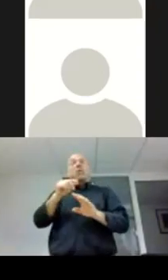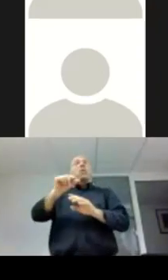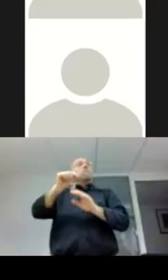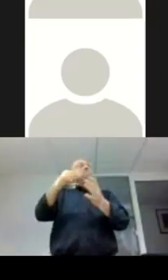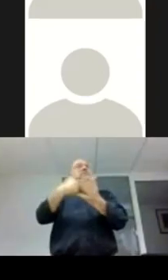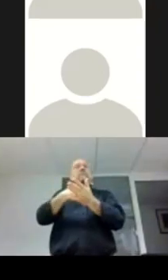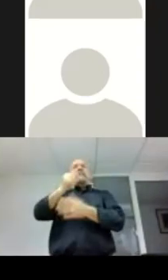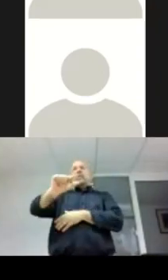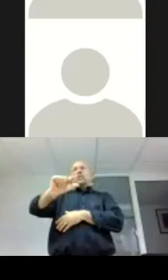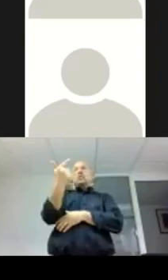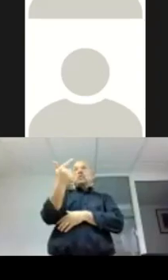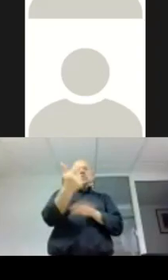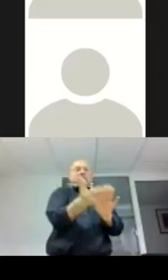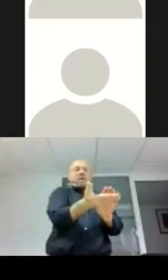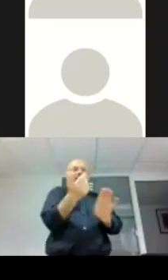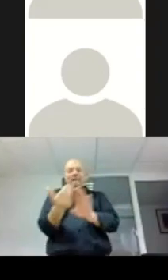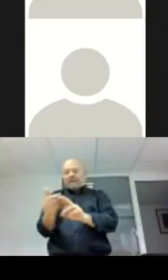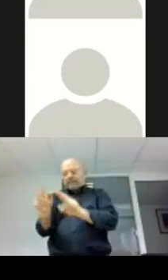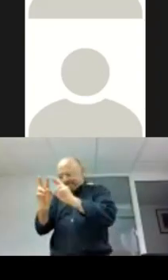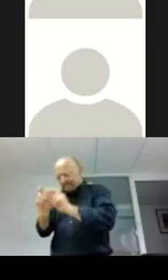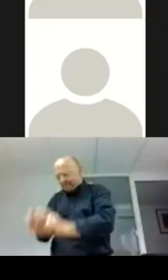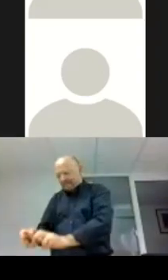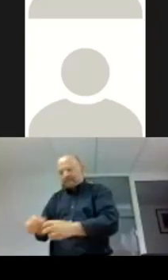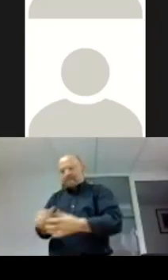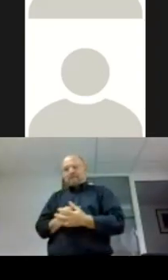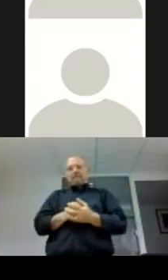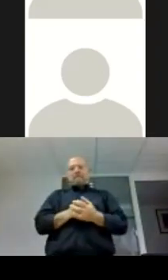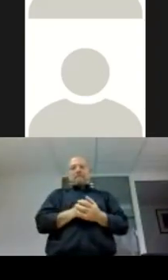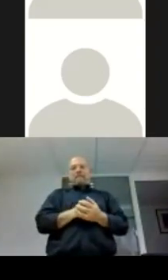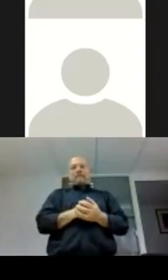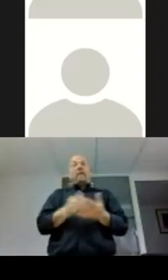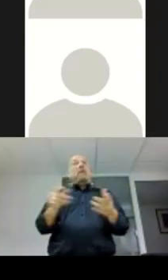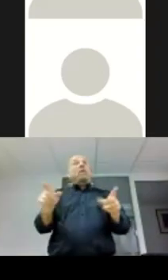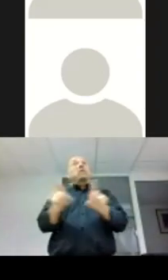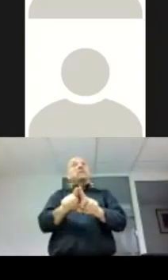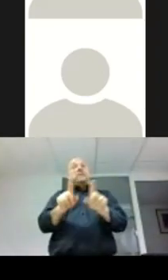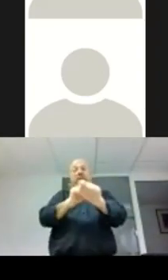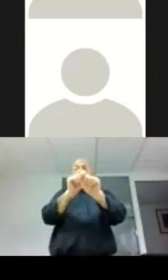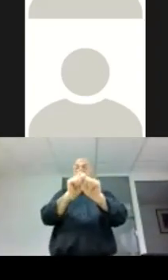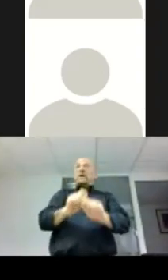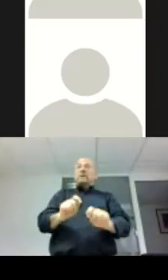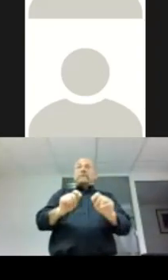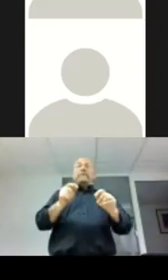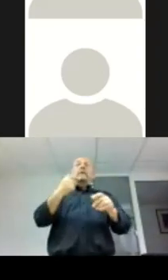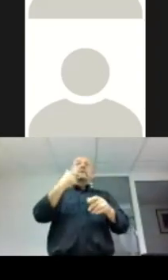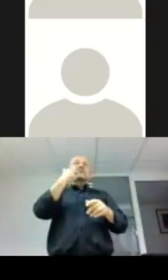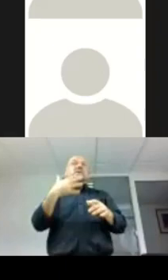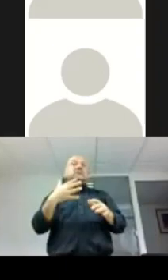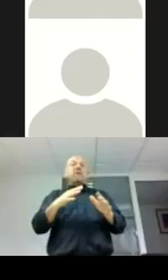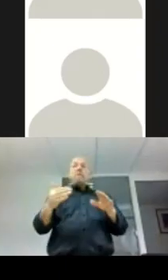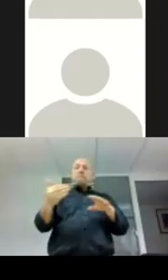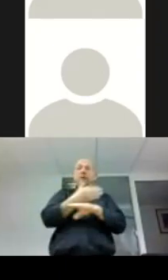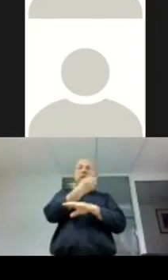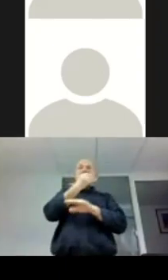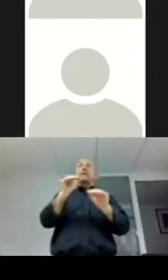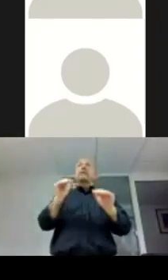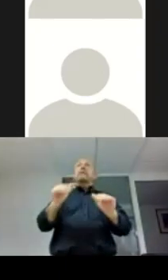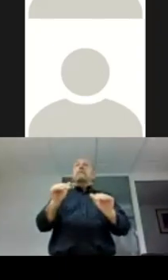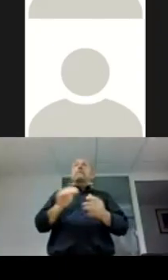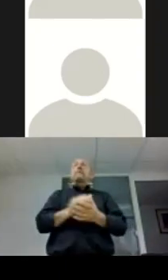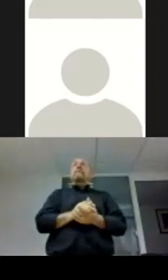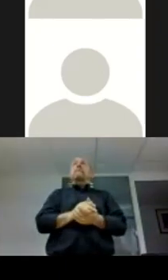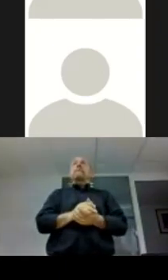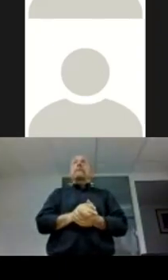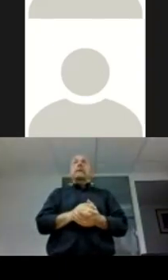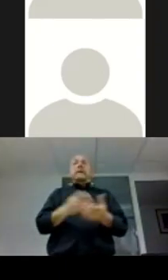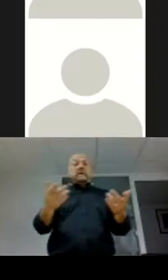faut qu'il y ait au moins 12 ganglions d'analyser. La dernière chose, c'est qu'il faut respecter une bonne